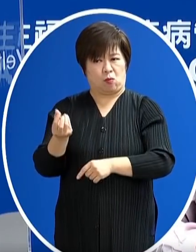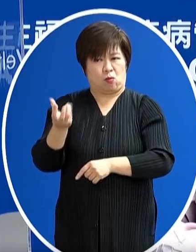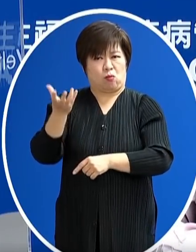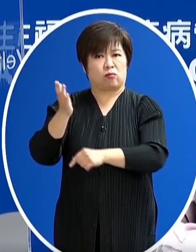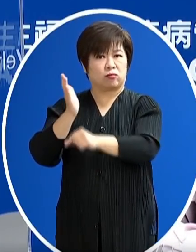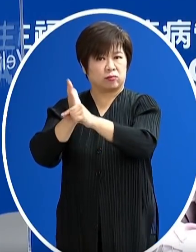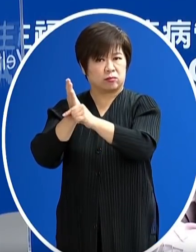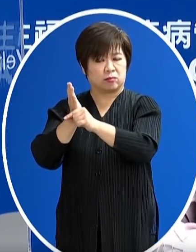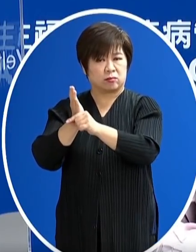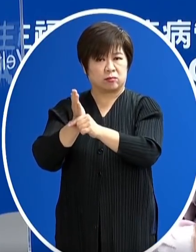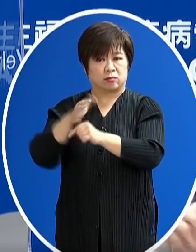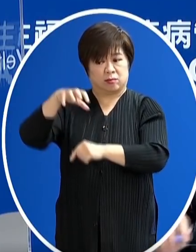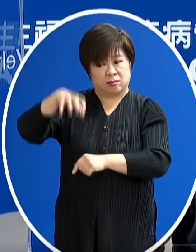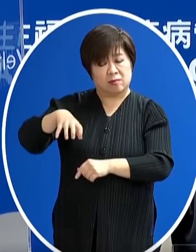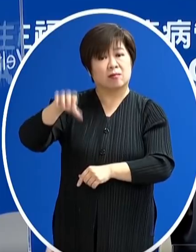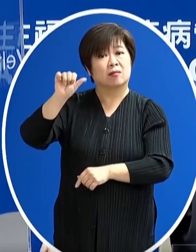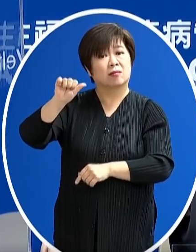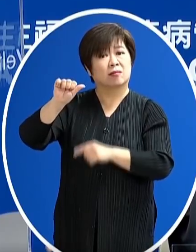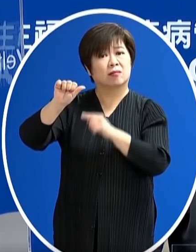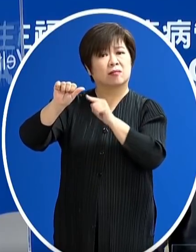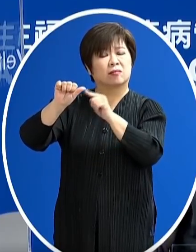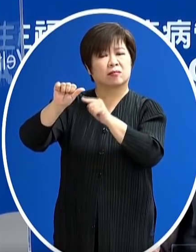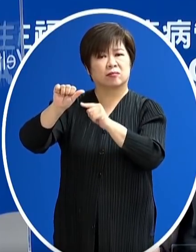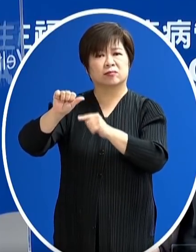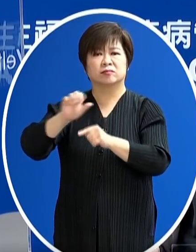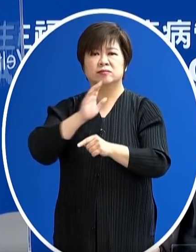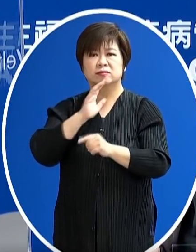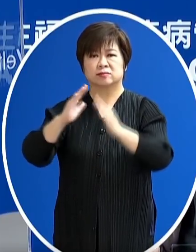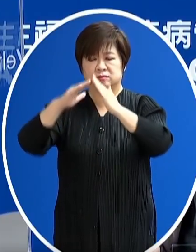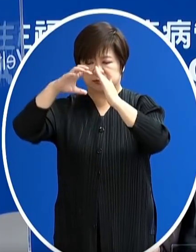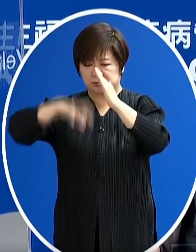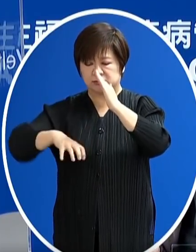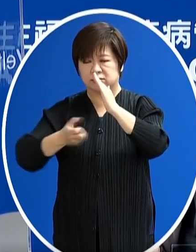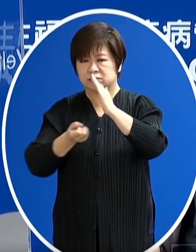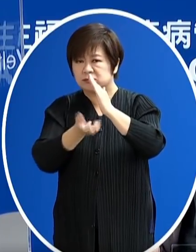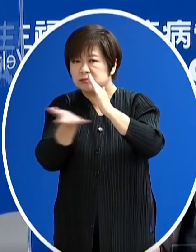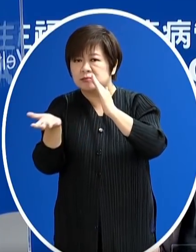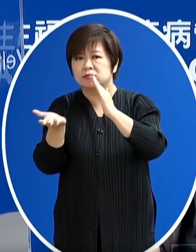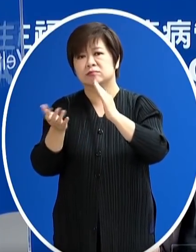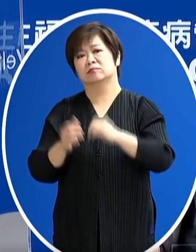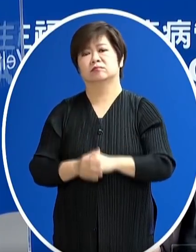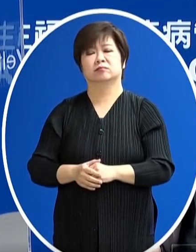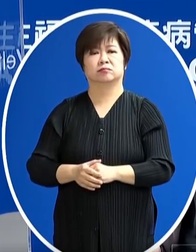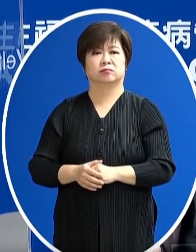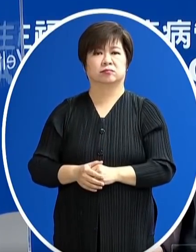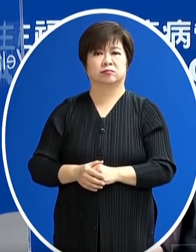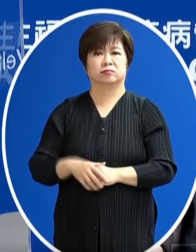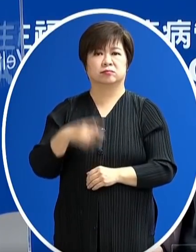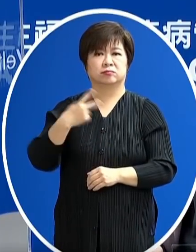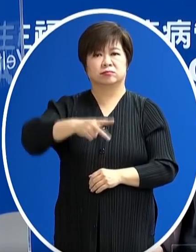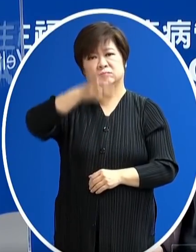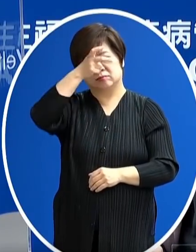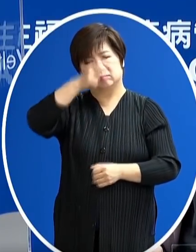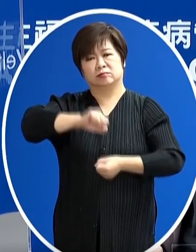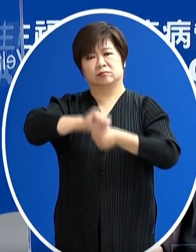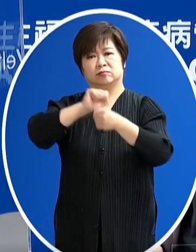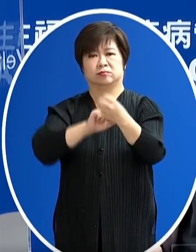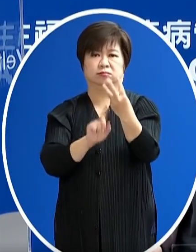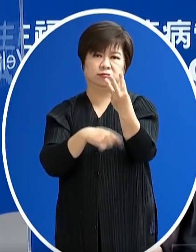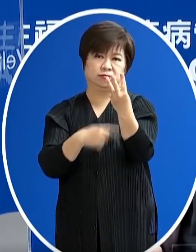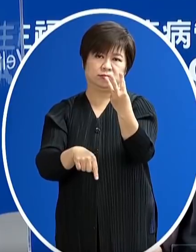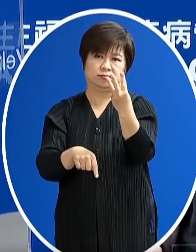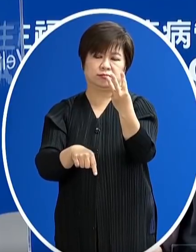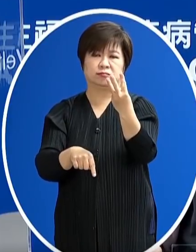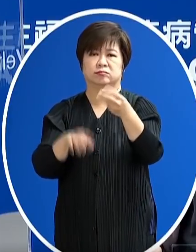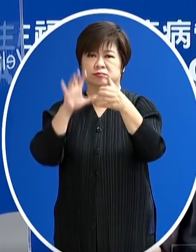是比较多的是在家户里面或其他的。那警局的人员有增加了3名，所